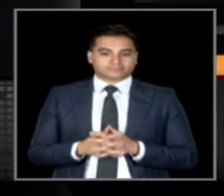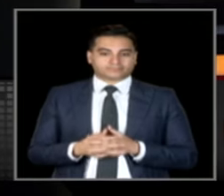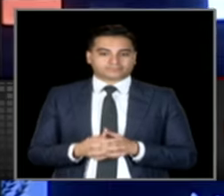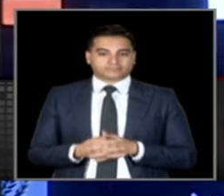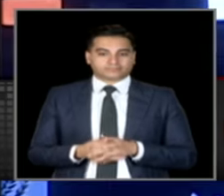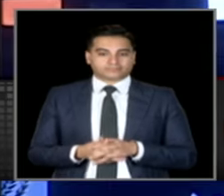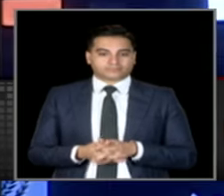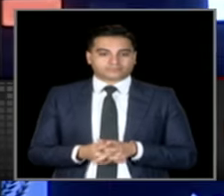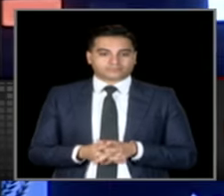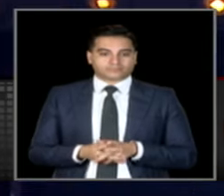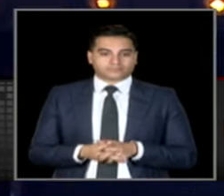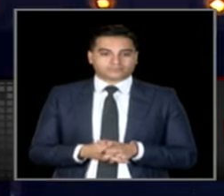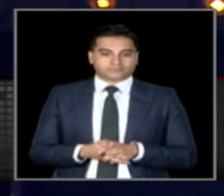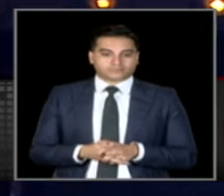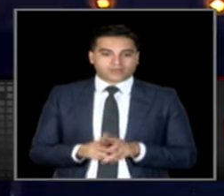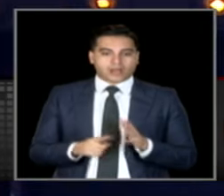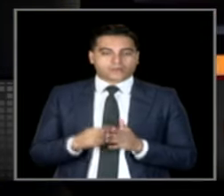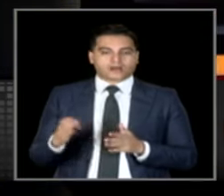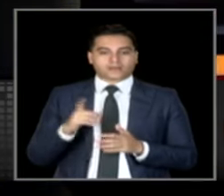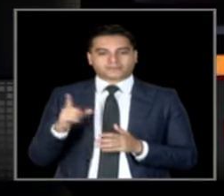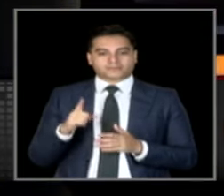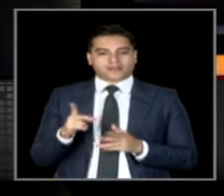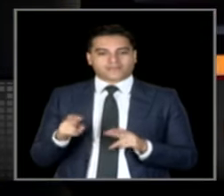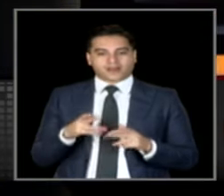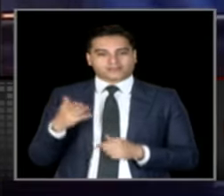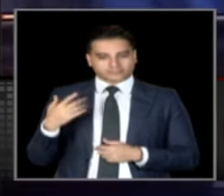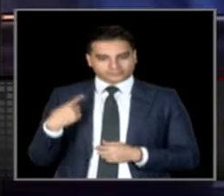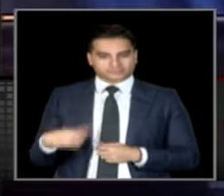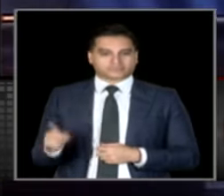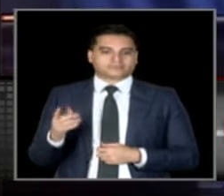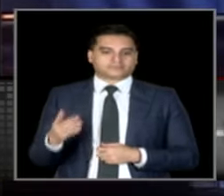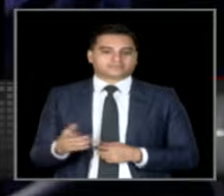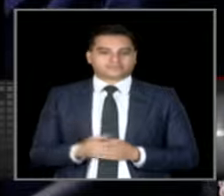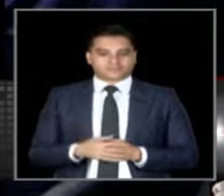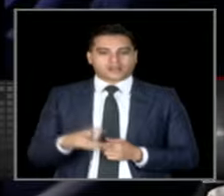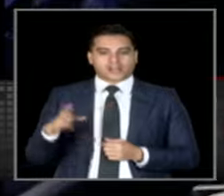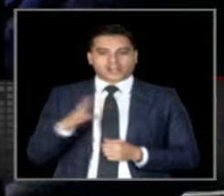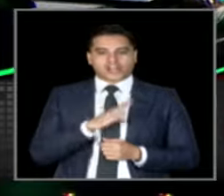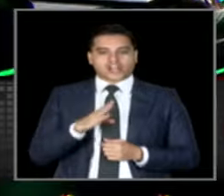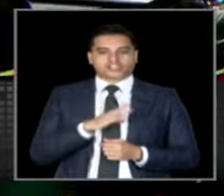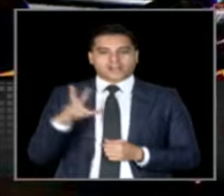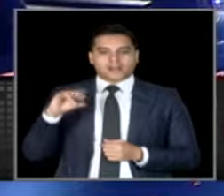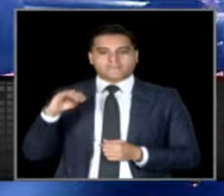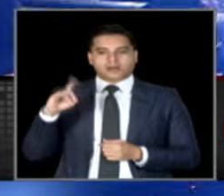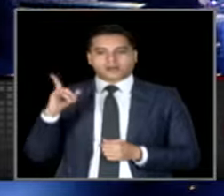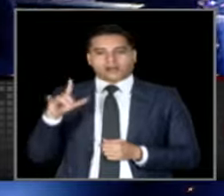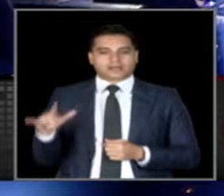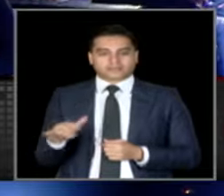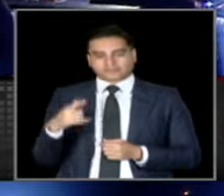صح. المجر. أول إجابة صحيحة في الحلقة، إجابة صحيحة، الجيش المدني.